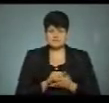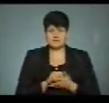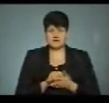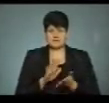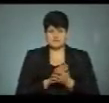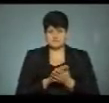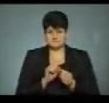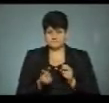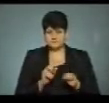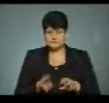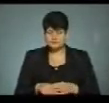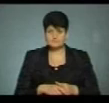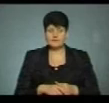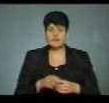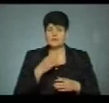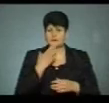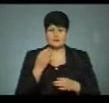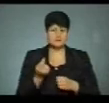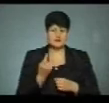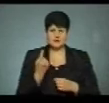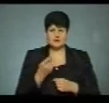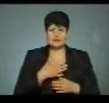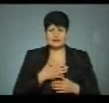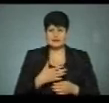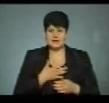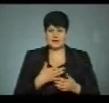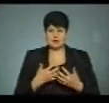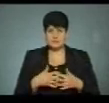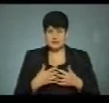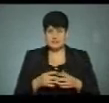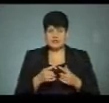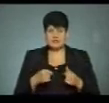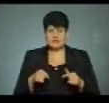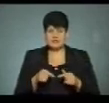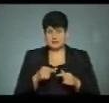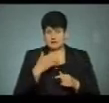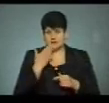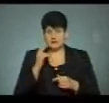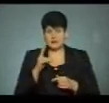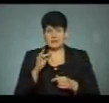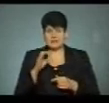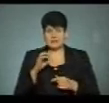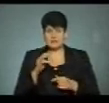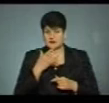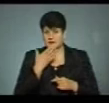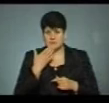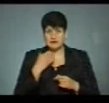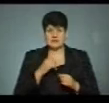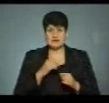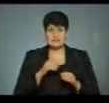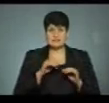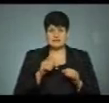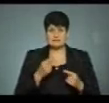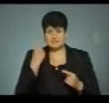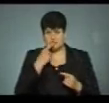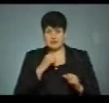відходів. Також немає жодного дихального апарату і до відділень на підведений кисень. І немає засобів індивідуального захисту, щоб